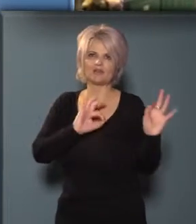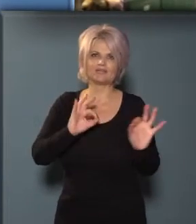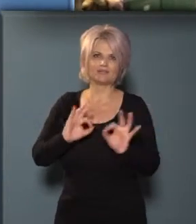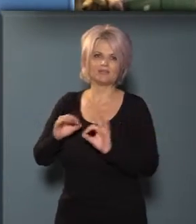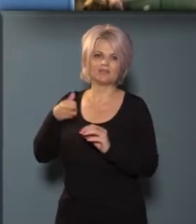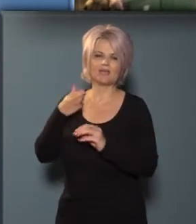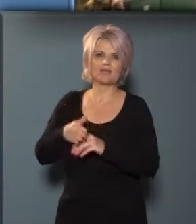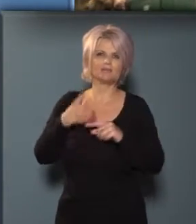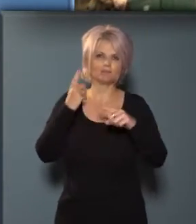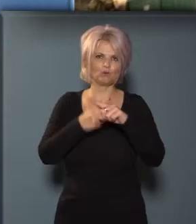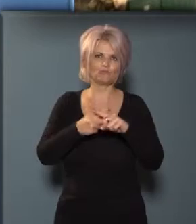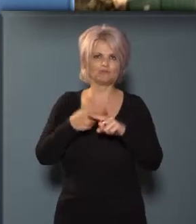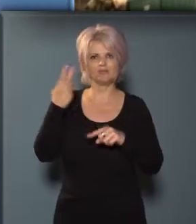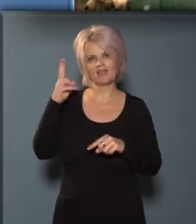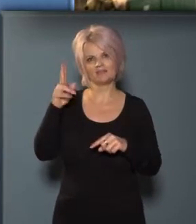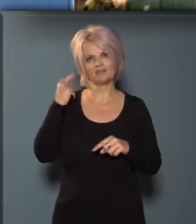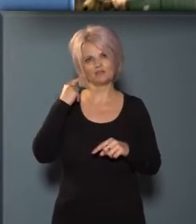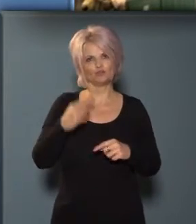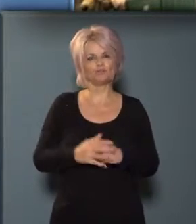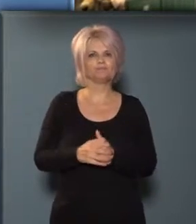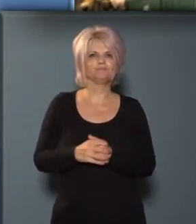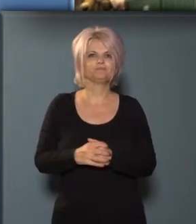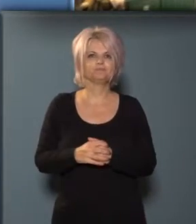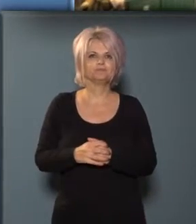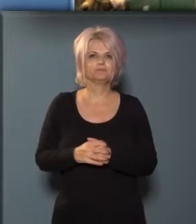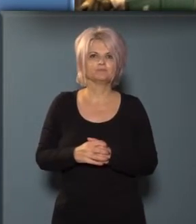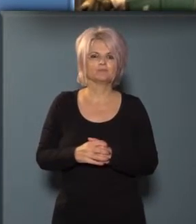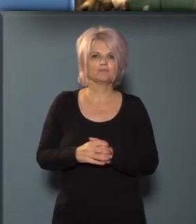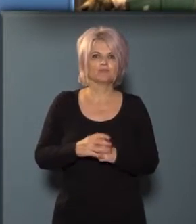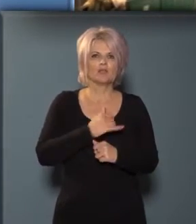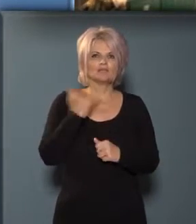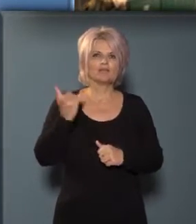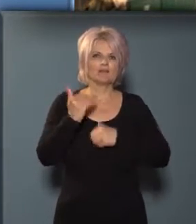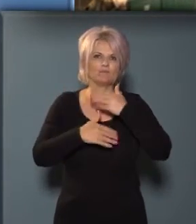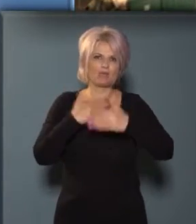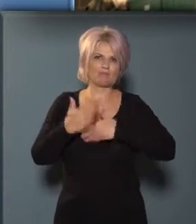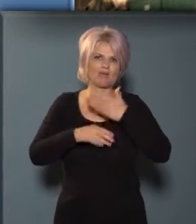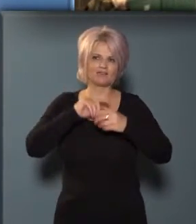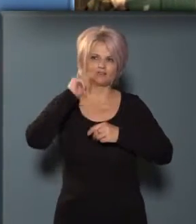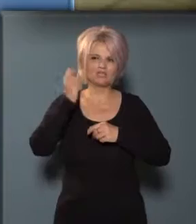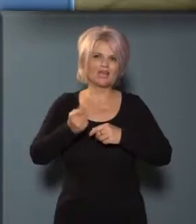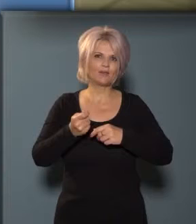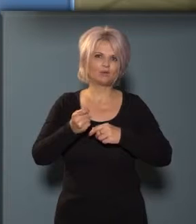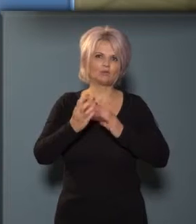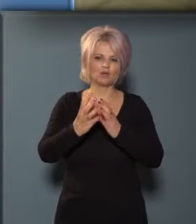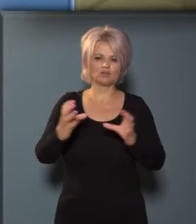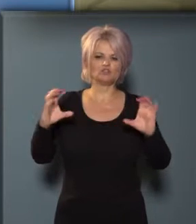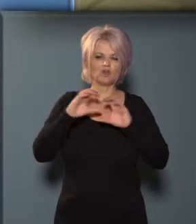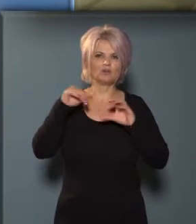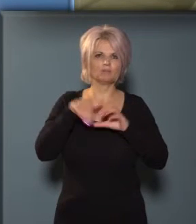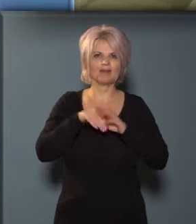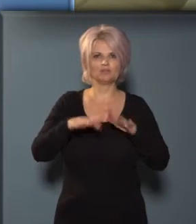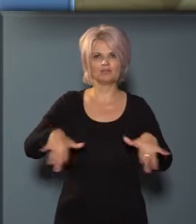ez mind-mind nagyon pozitív visszajelzéseket kapunk. Az évek folyamán sikerült a csarnok belső